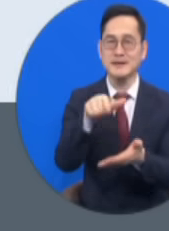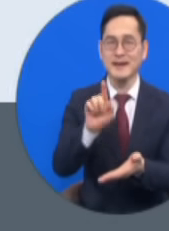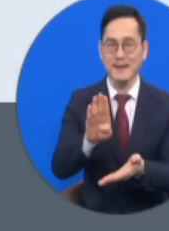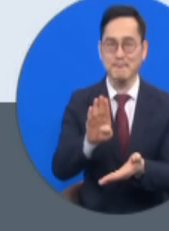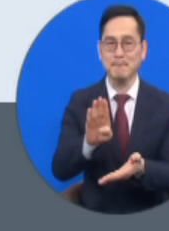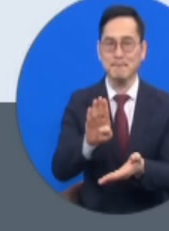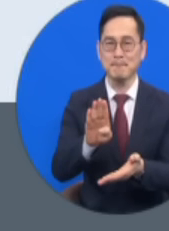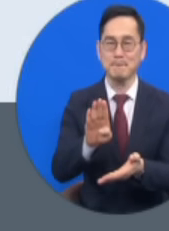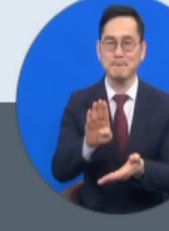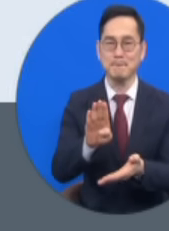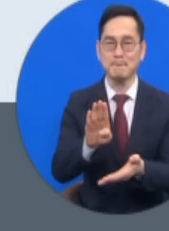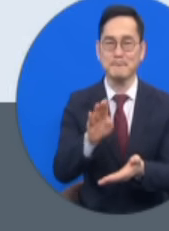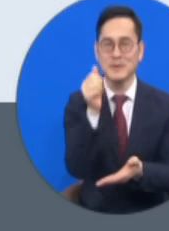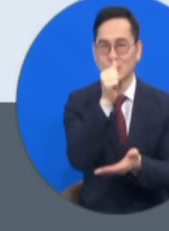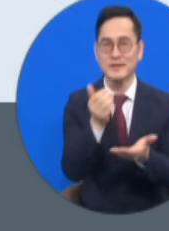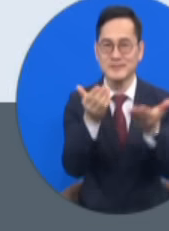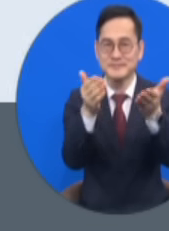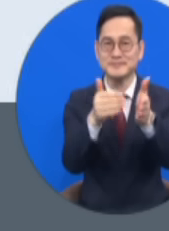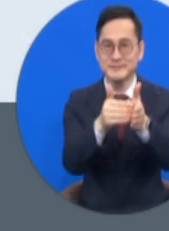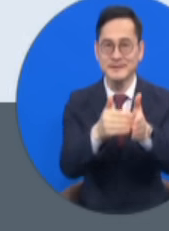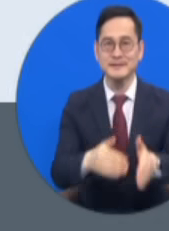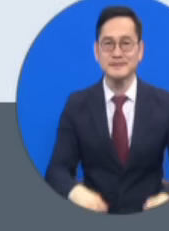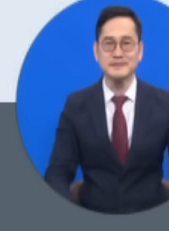여론조사 결과였습니다.